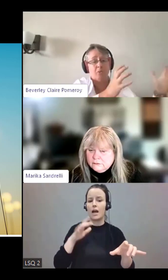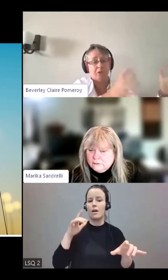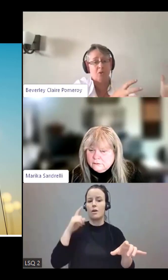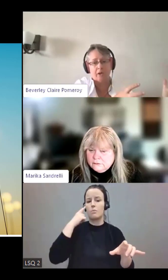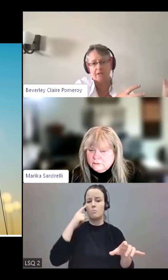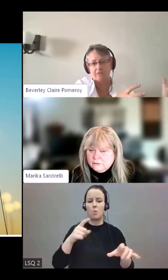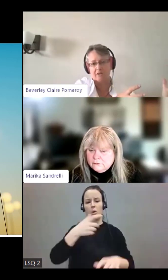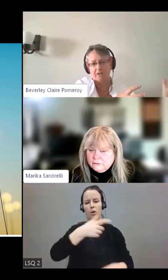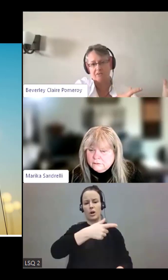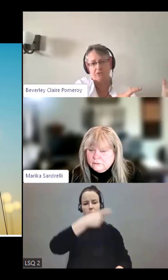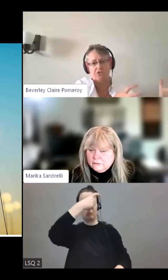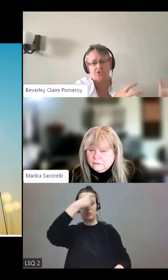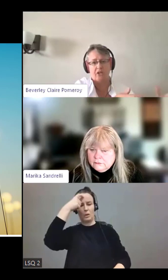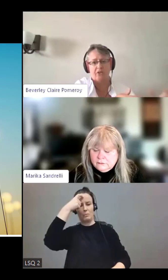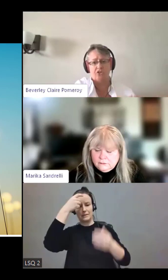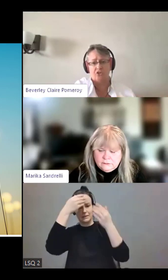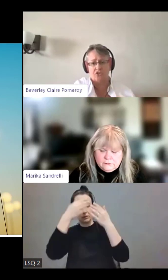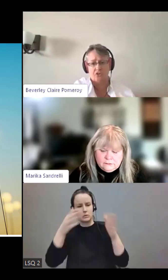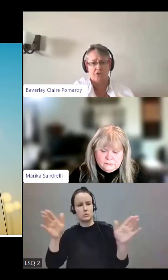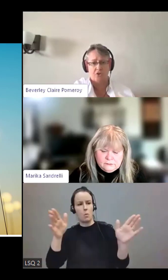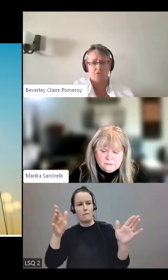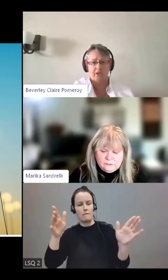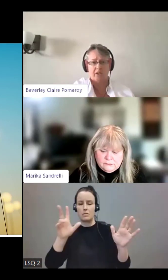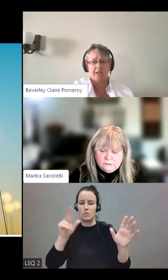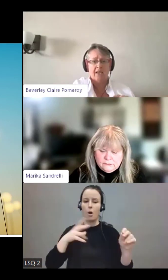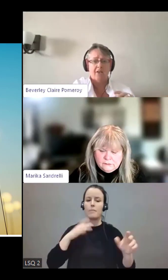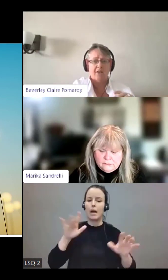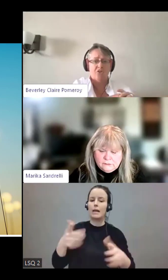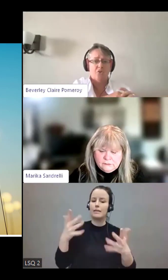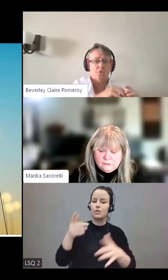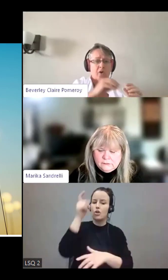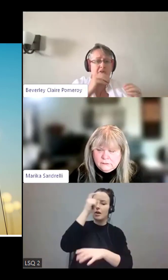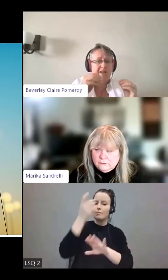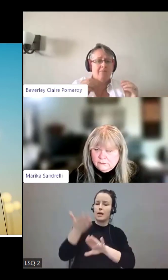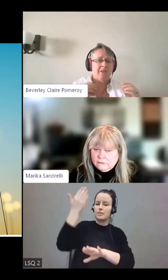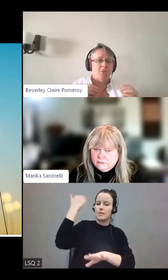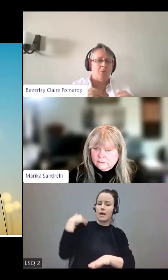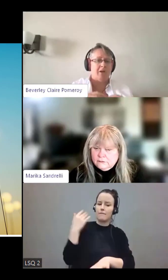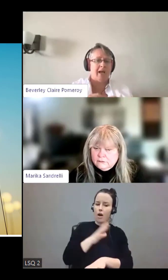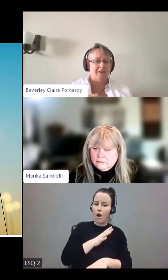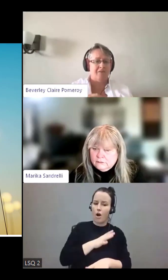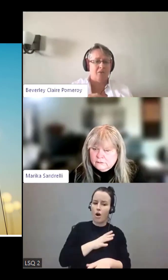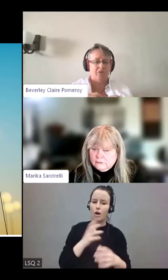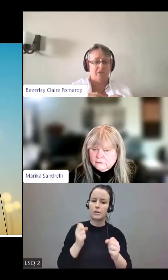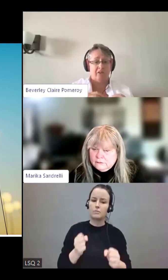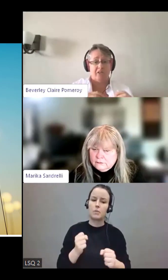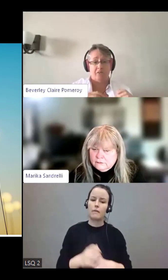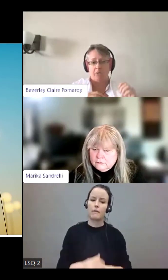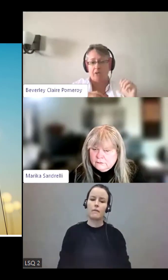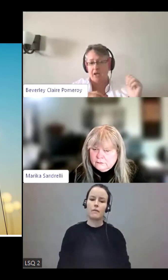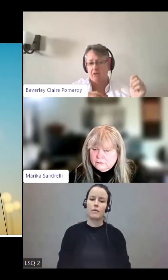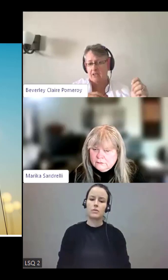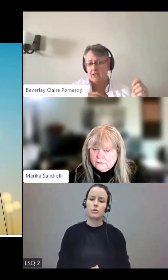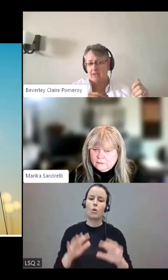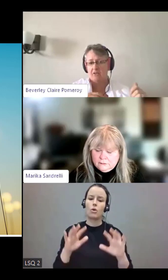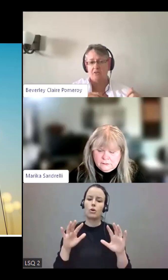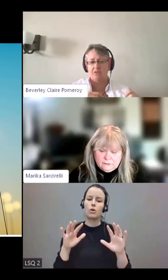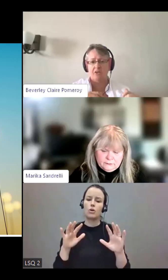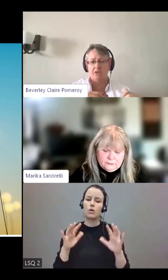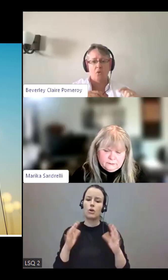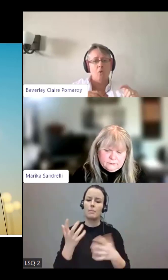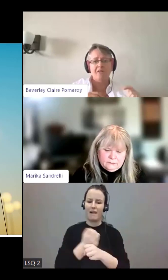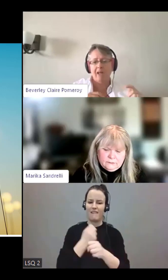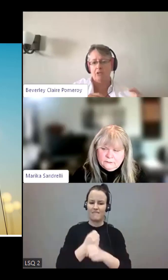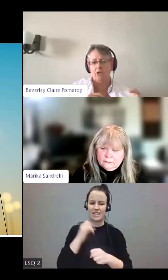qui étaient. Donc, qu'est-ce que ça veut dire quand on dit on veut activer l'outil de résilience dans la